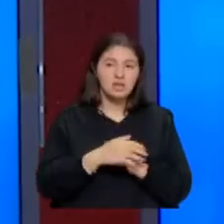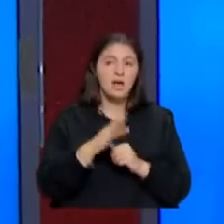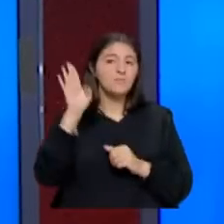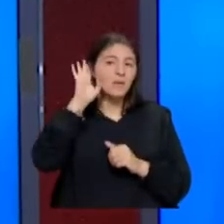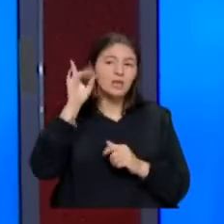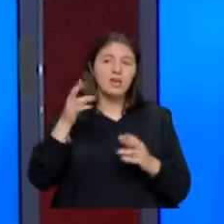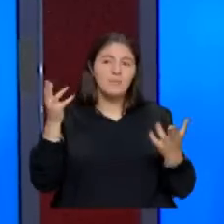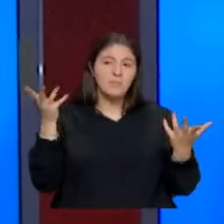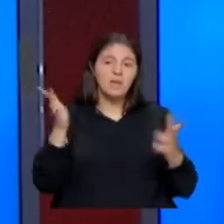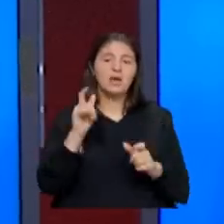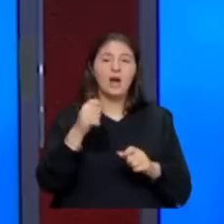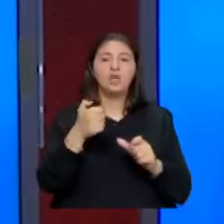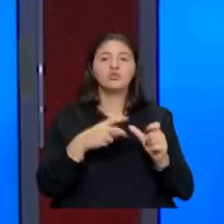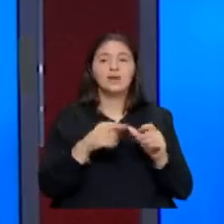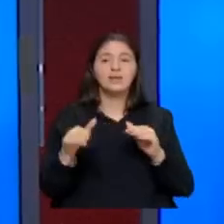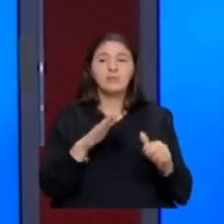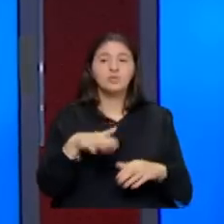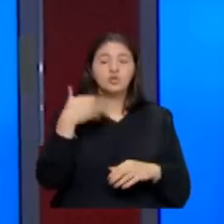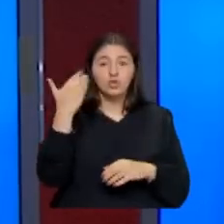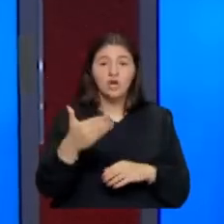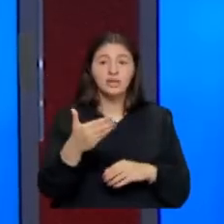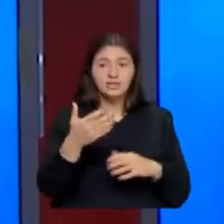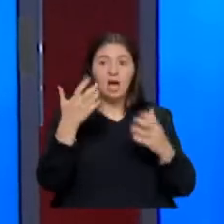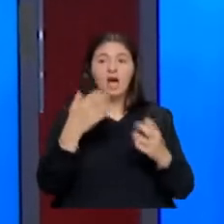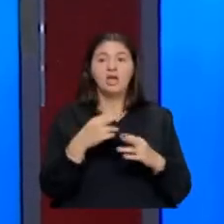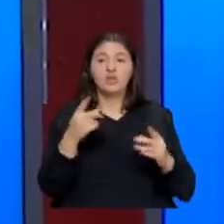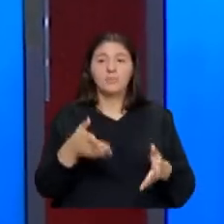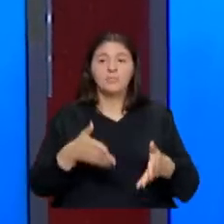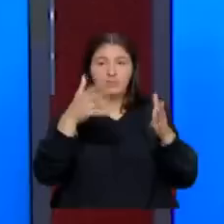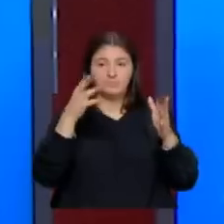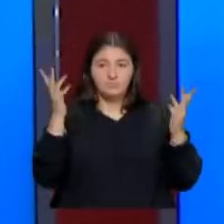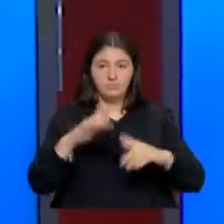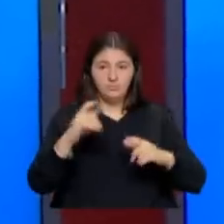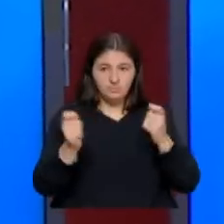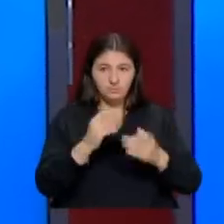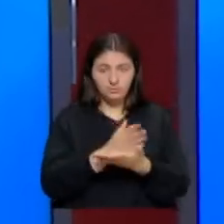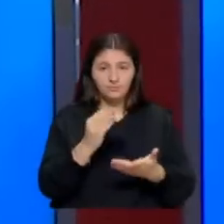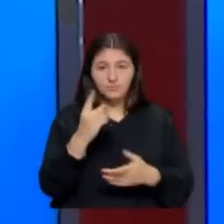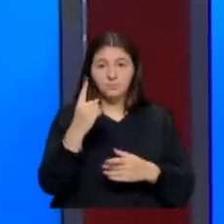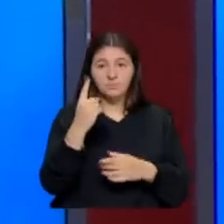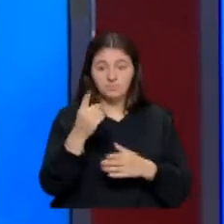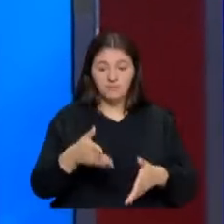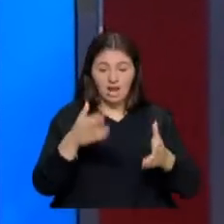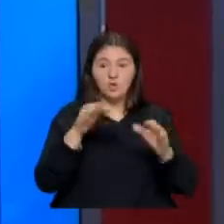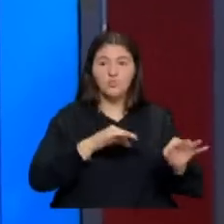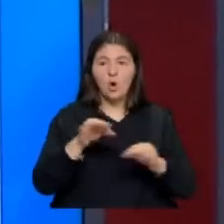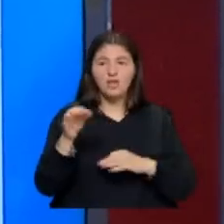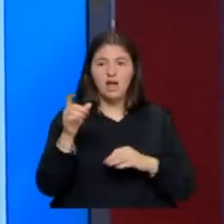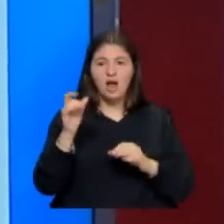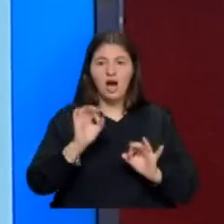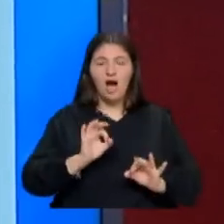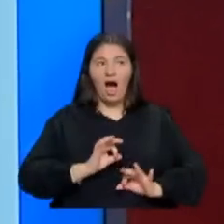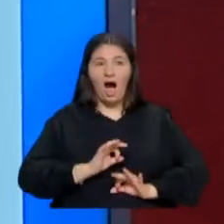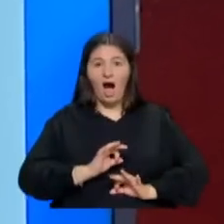Malatya'yı yerle bir eden 6 Şubat depremleri sonrası ağır hasar alan binaların yıkım işlemleri sürerken binalardaki mühendislik